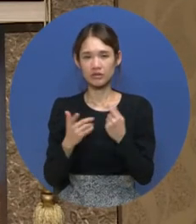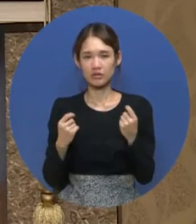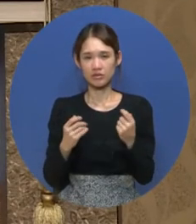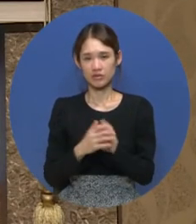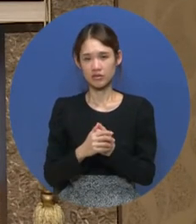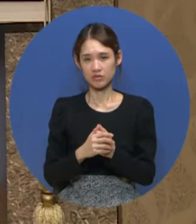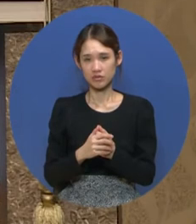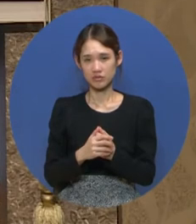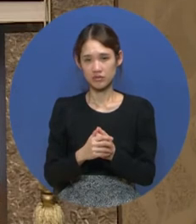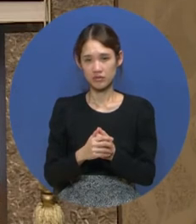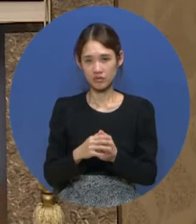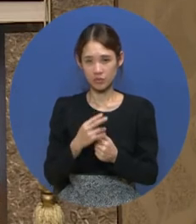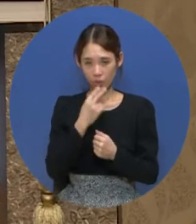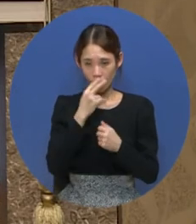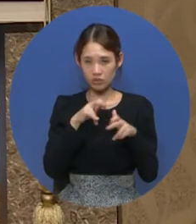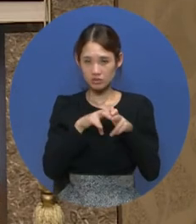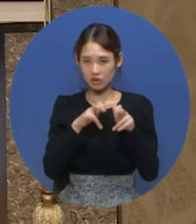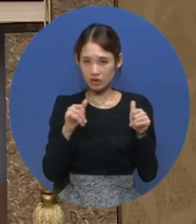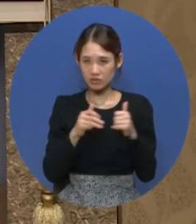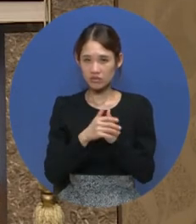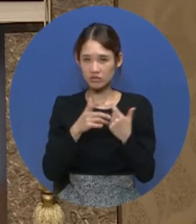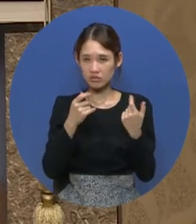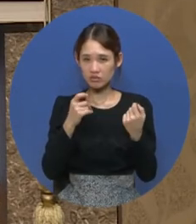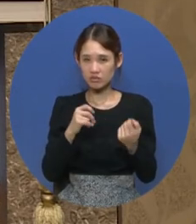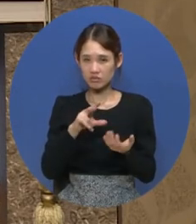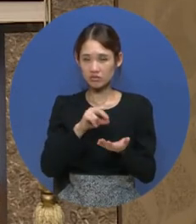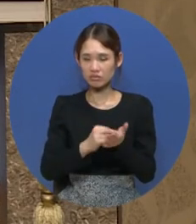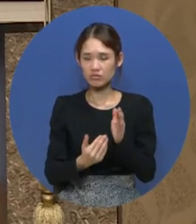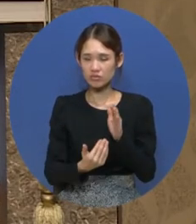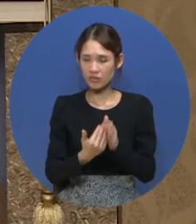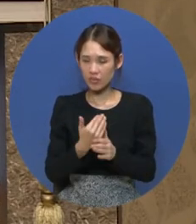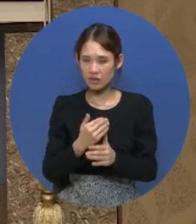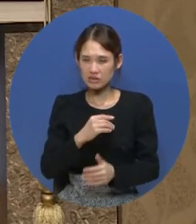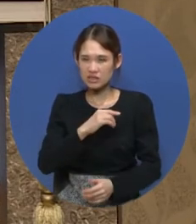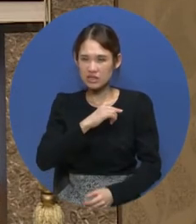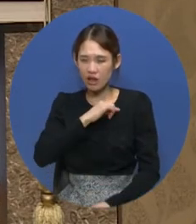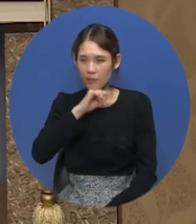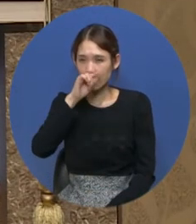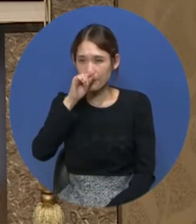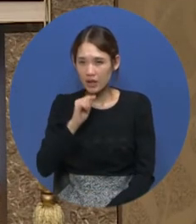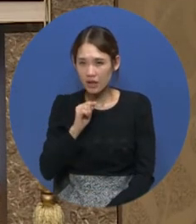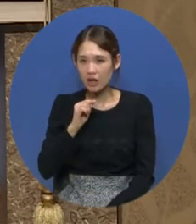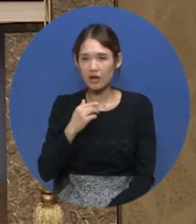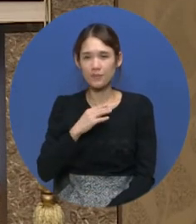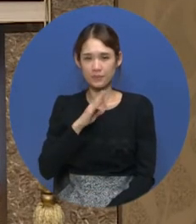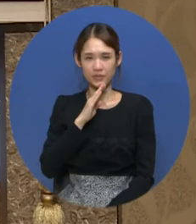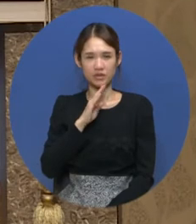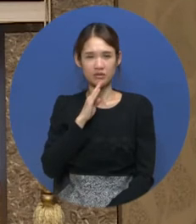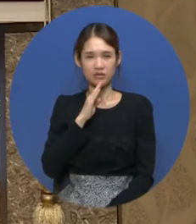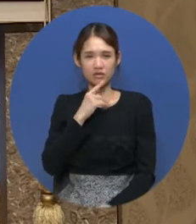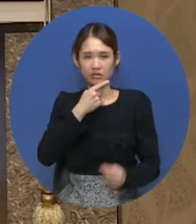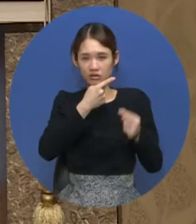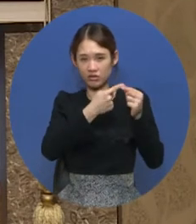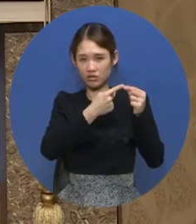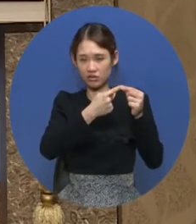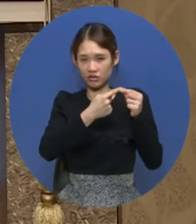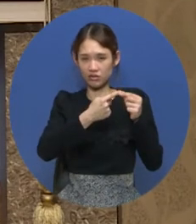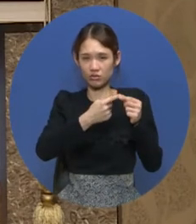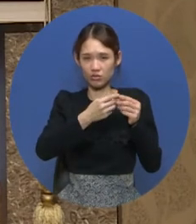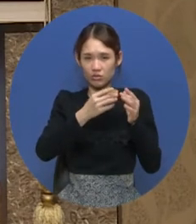저희 구읍 장애인들이 이런 문제에 밍 제일 민감할 수밖에 없습니다 그래서 첫 번째로 우리가